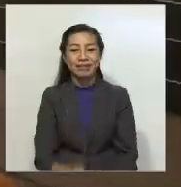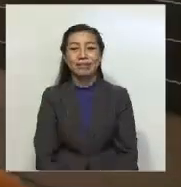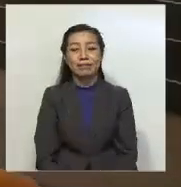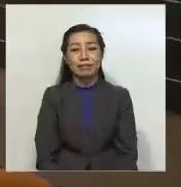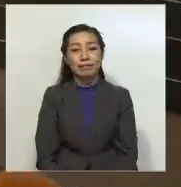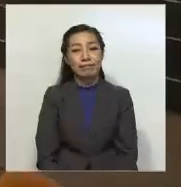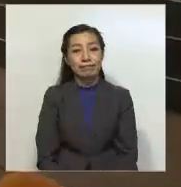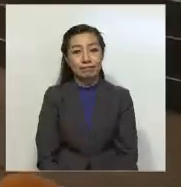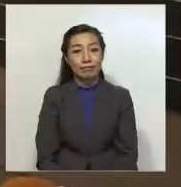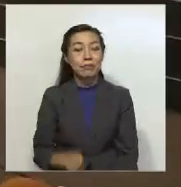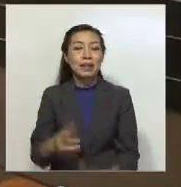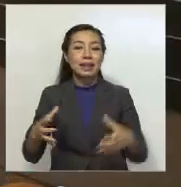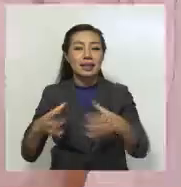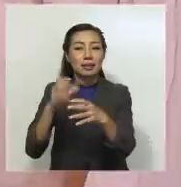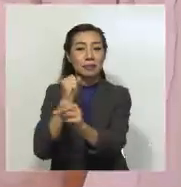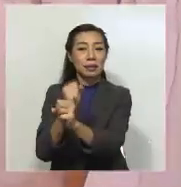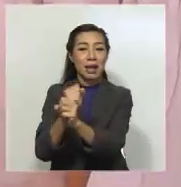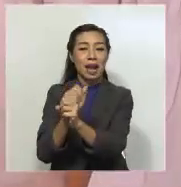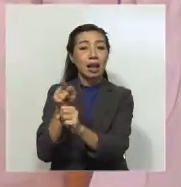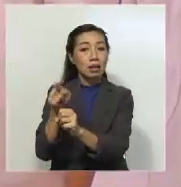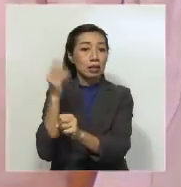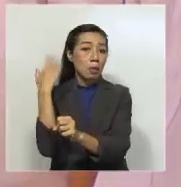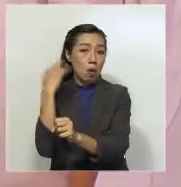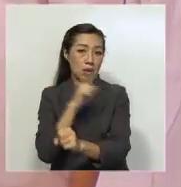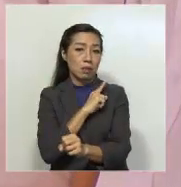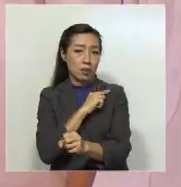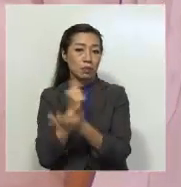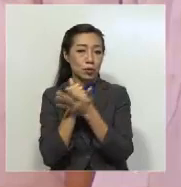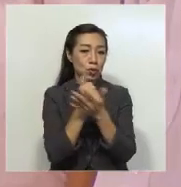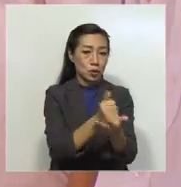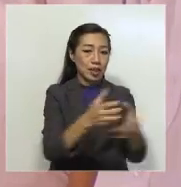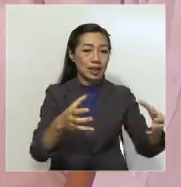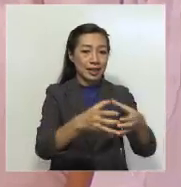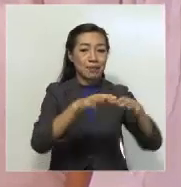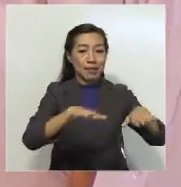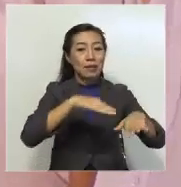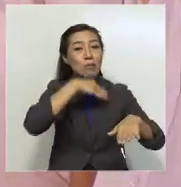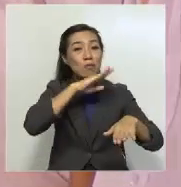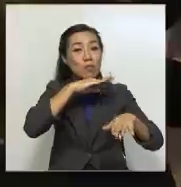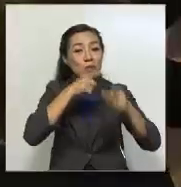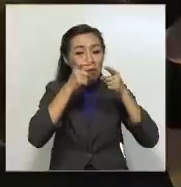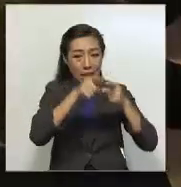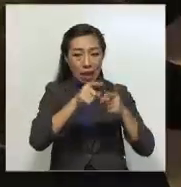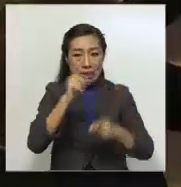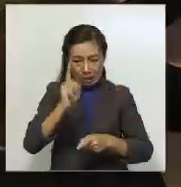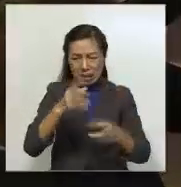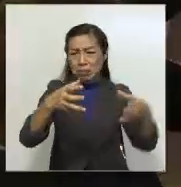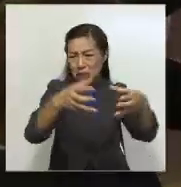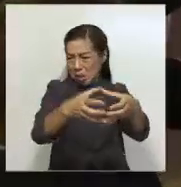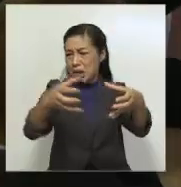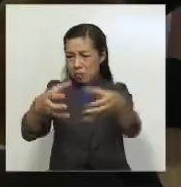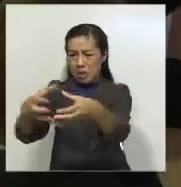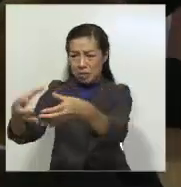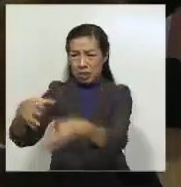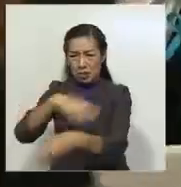ก็เป็นเสียงอีกหนึ่งทีมงานนะครับที่อยู่ในภารกิจช่วยเหลือน้องๆทีมหมูป่าความจริงแล้วเนี่ยโอ้โหมีหลายทีมงานหลายท่านนะ